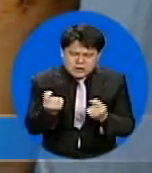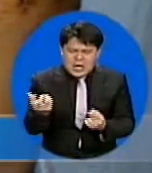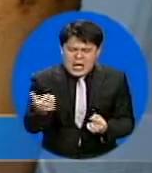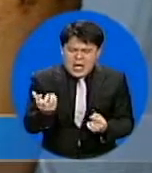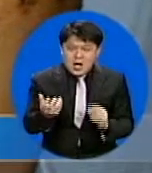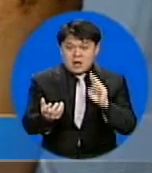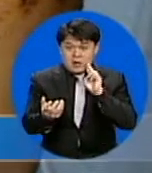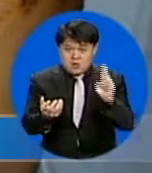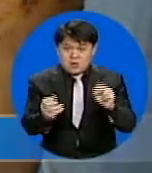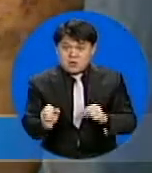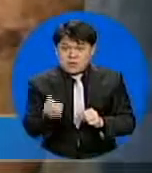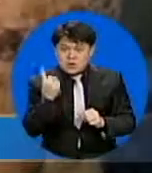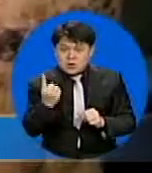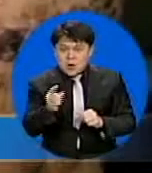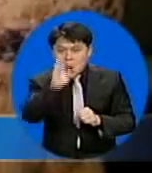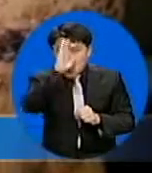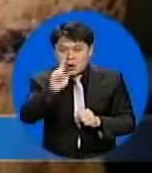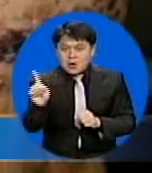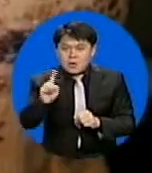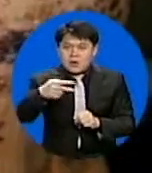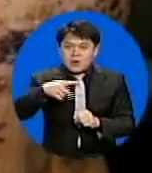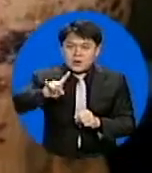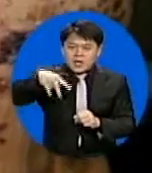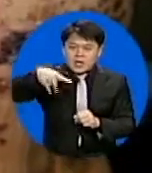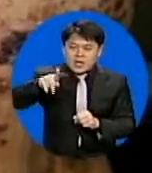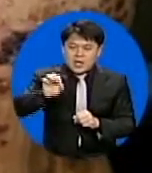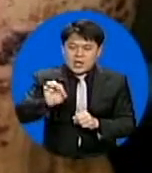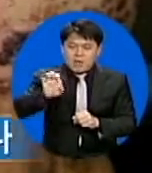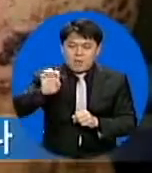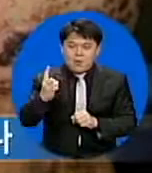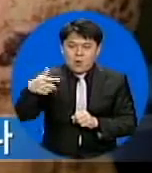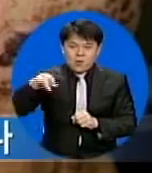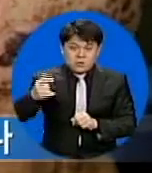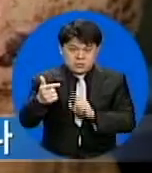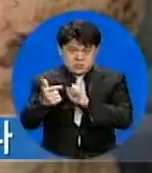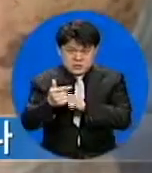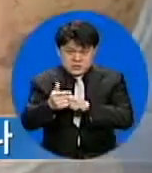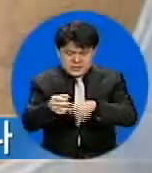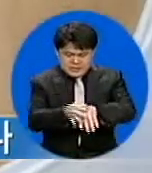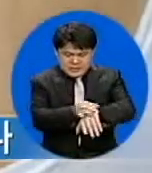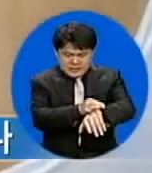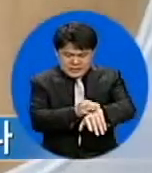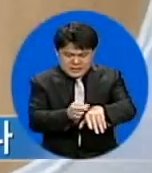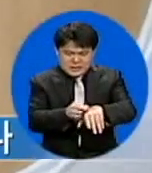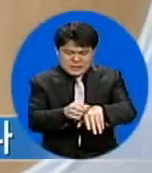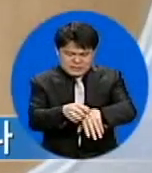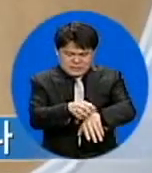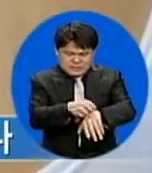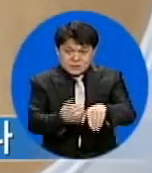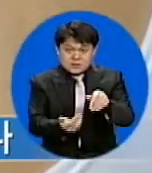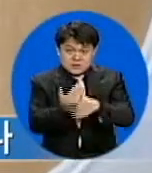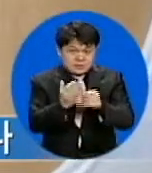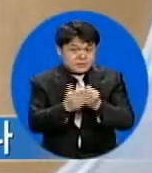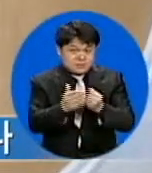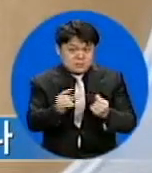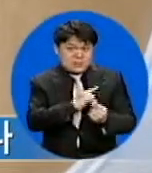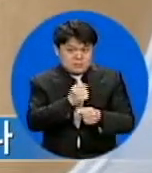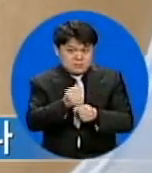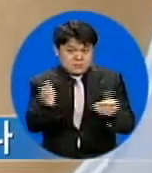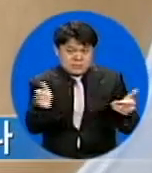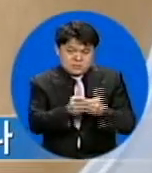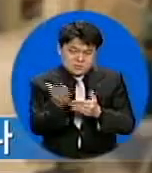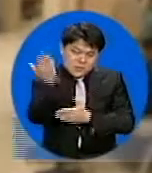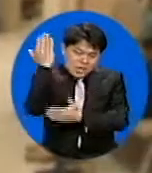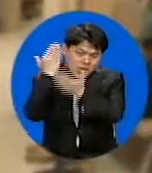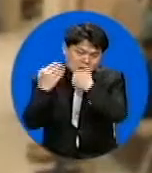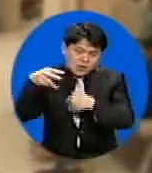일으킵니다. 이 질환은 대상포진, 띠 모양의 물집과 발진에서 비롯된 이름입니다. 과거 수두에 걸린